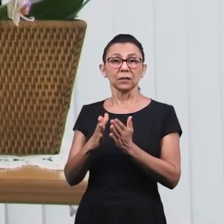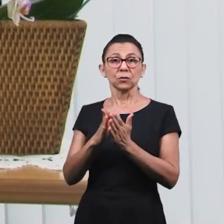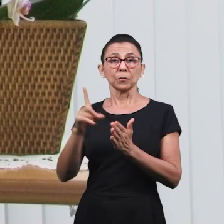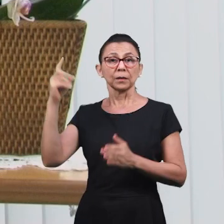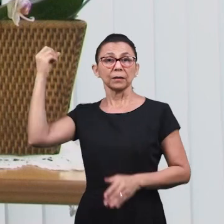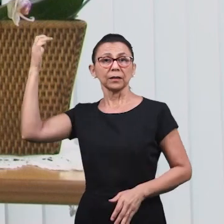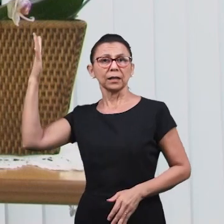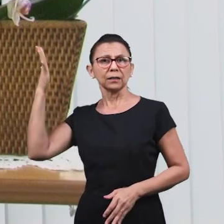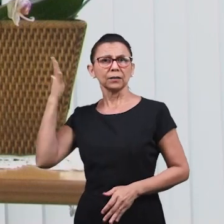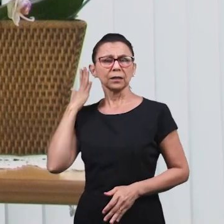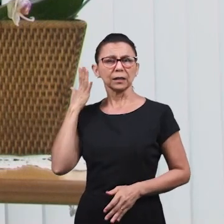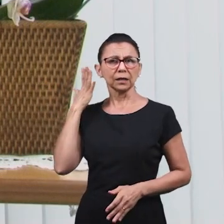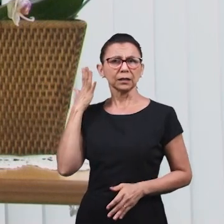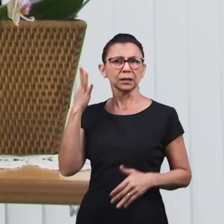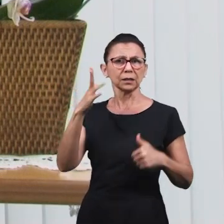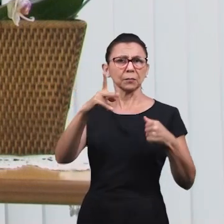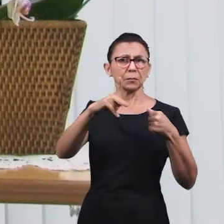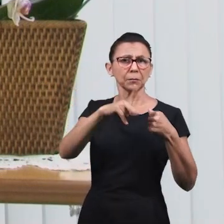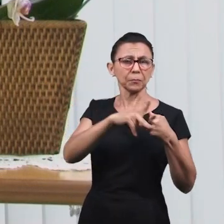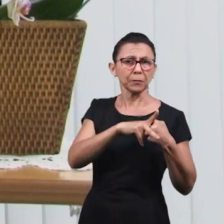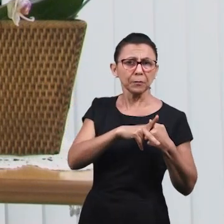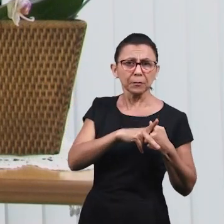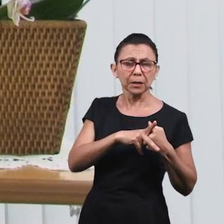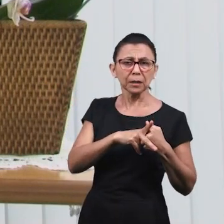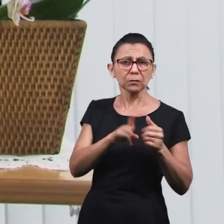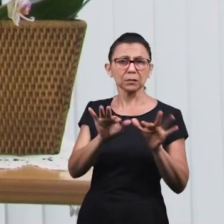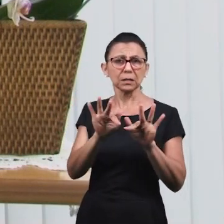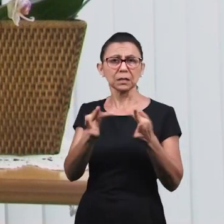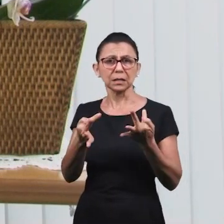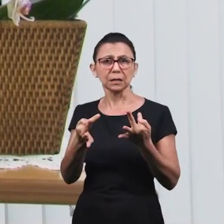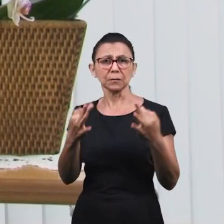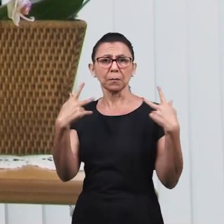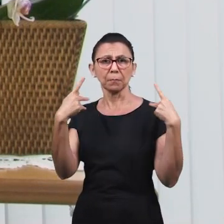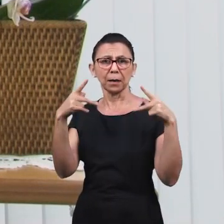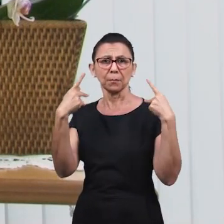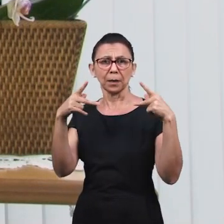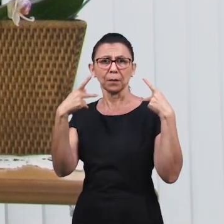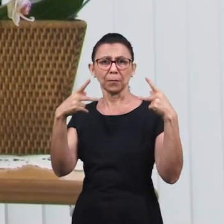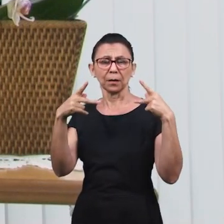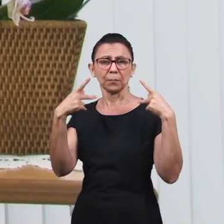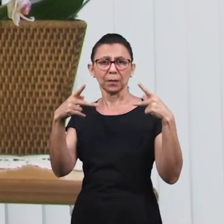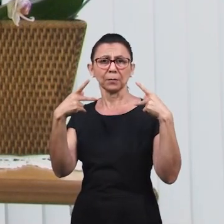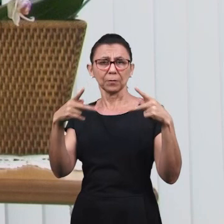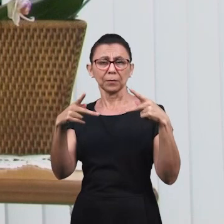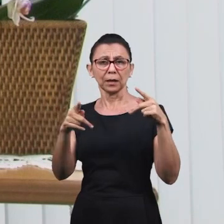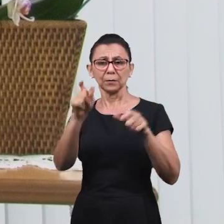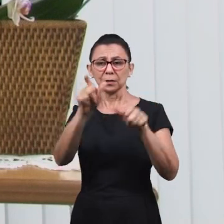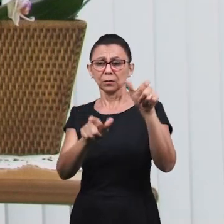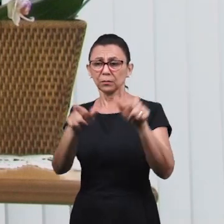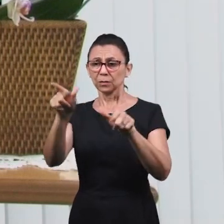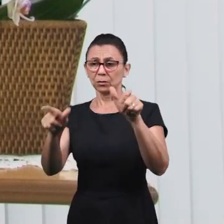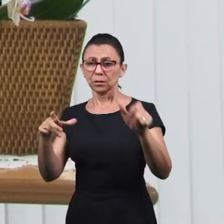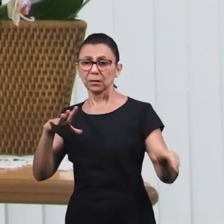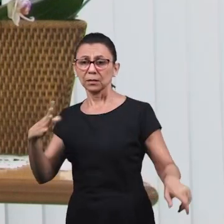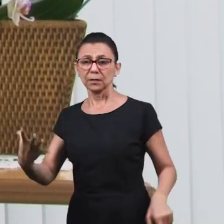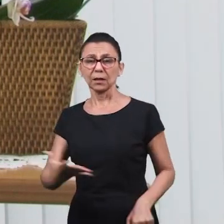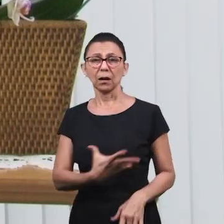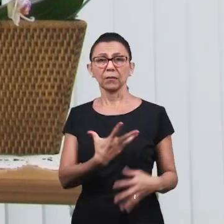il n'était pas un message d'un pécheur que c'était l'action du Saint-Esprit à travers ces